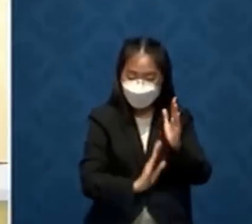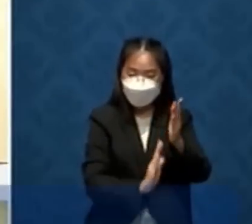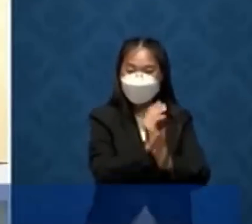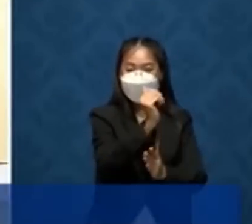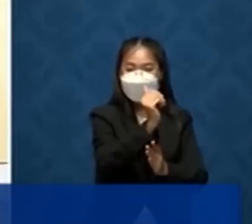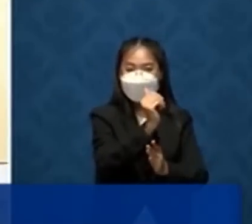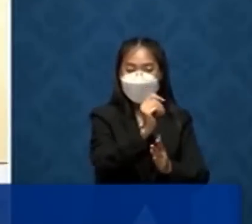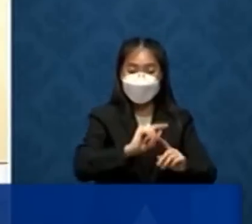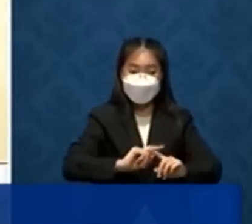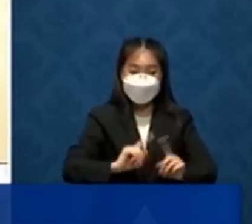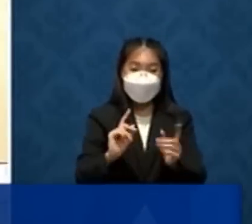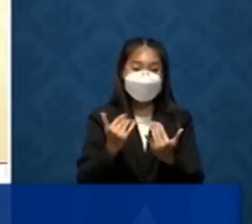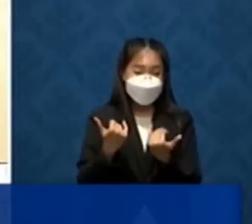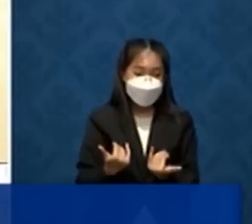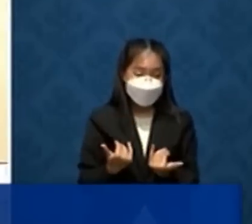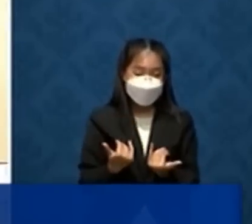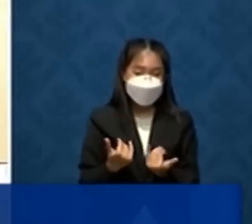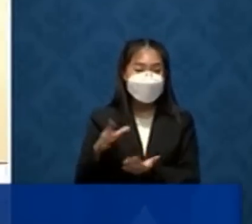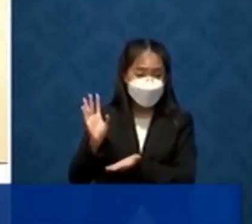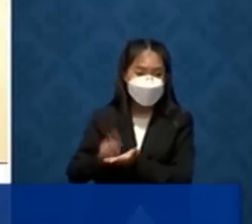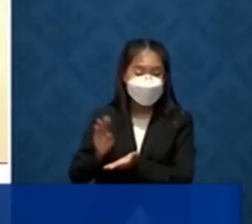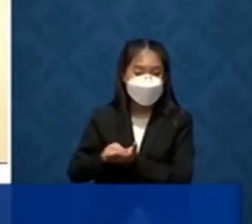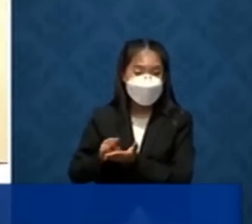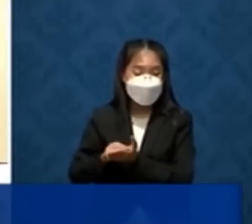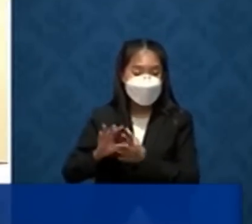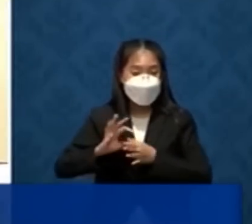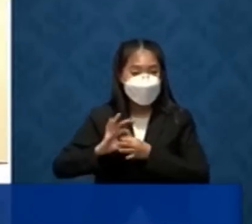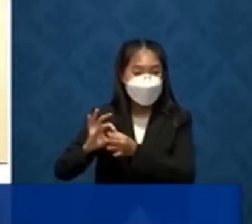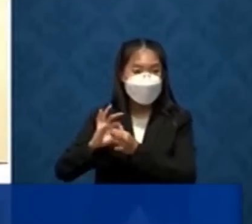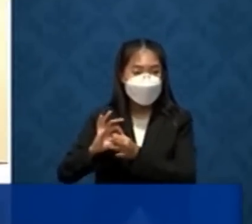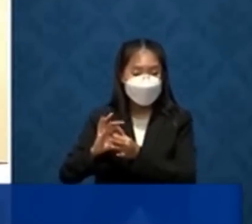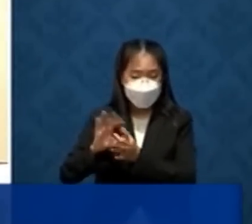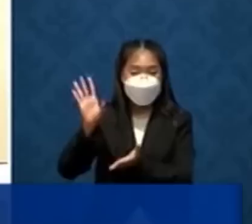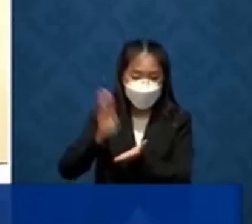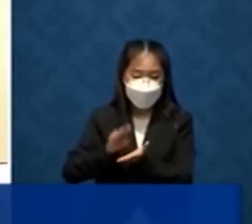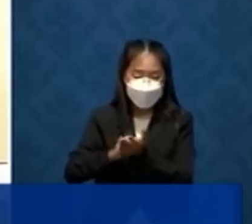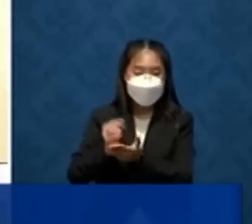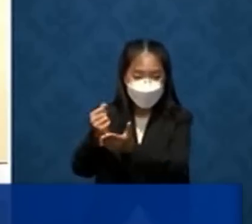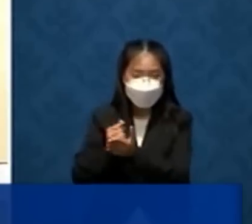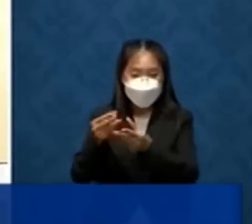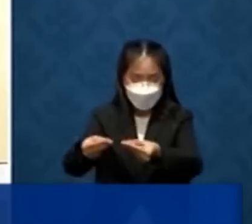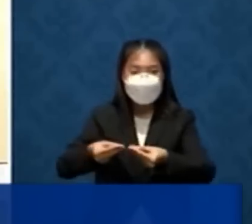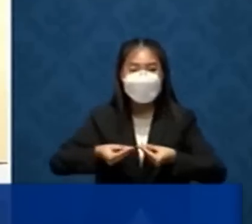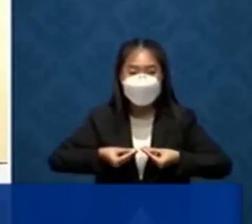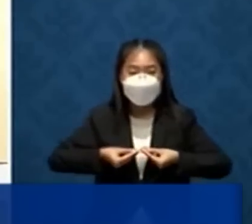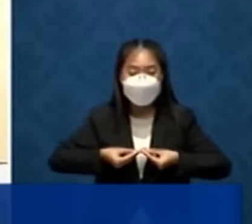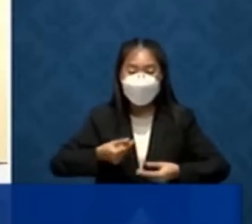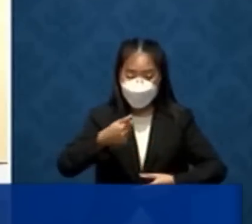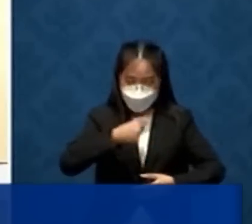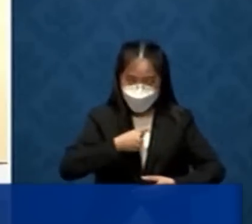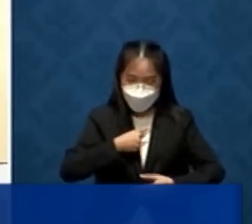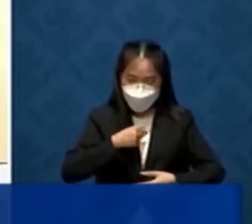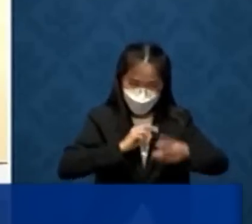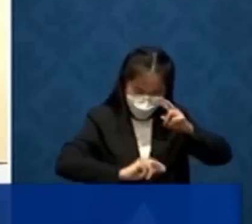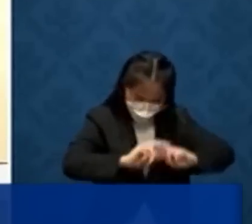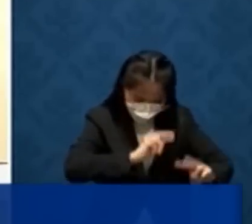ถ้าในปัจจุบันนี้มีข้อมูลตามที่ท่านเชื่อมโยงให้เห็นท่านก็ส่งข้อมูลมานะครับผมก็จะดำเนินคดีท